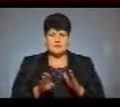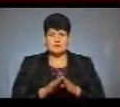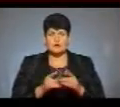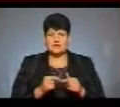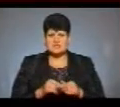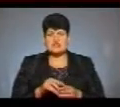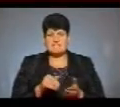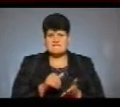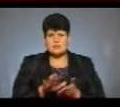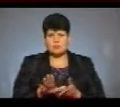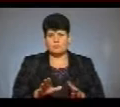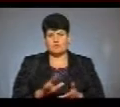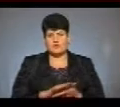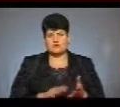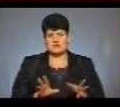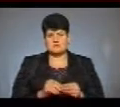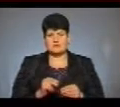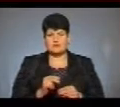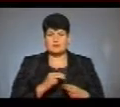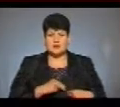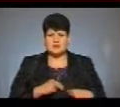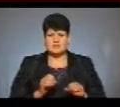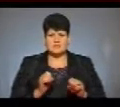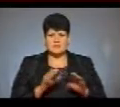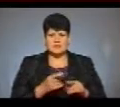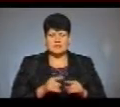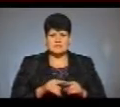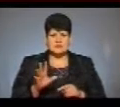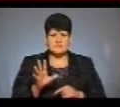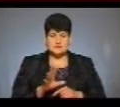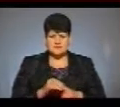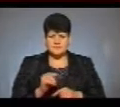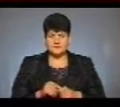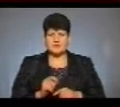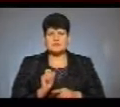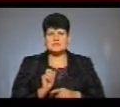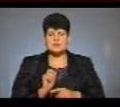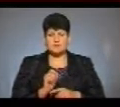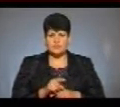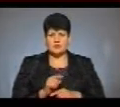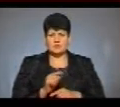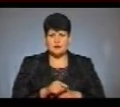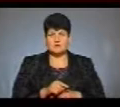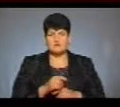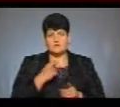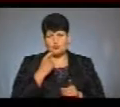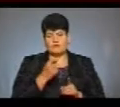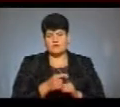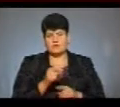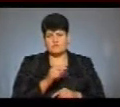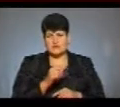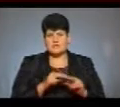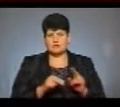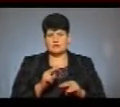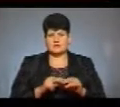від подальшої співпраці. Передали це все на раду. Так як вони замовляли проект, хай вони далі відповідають за